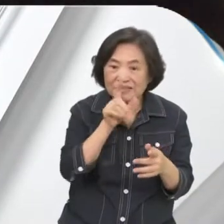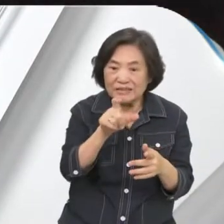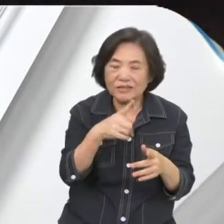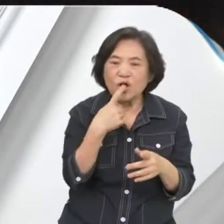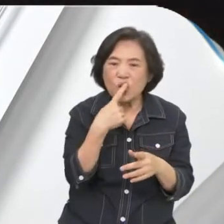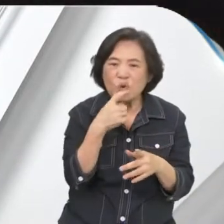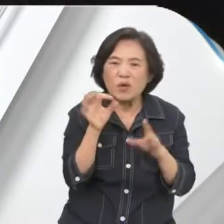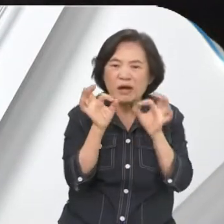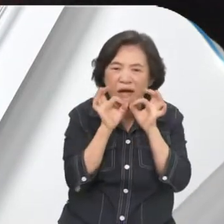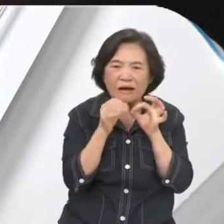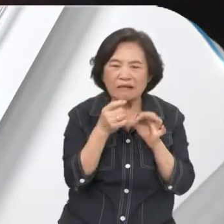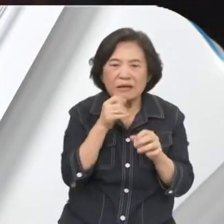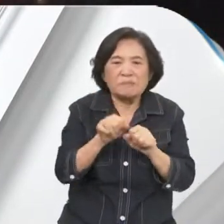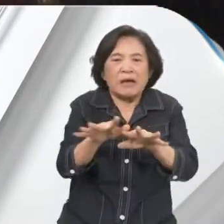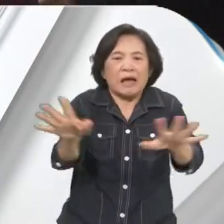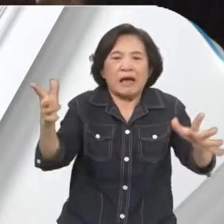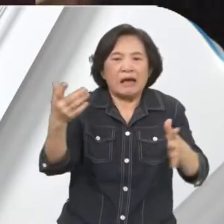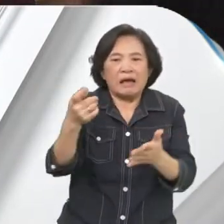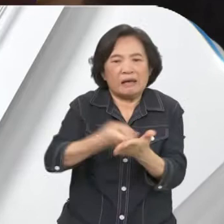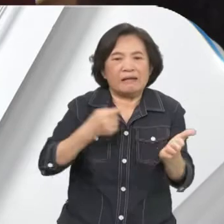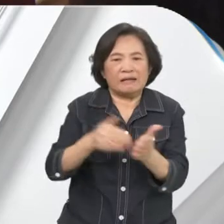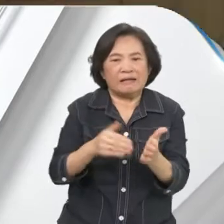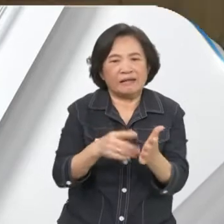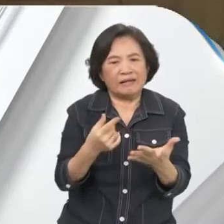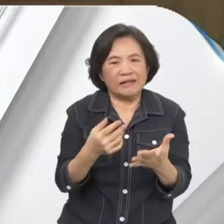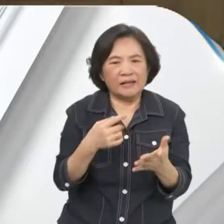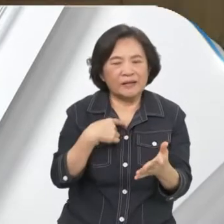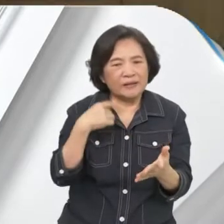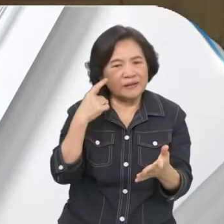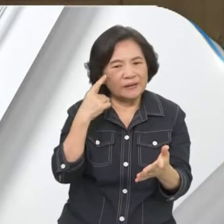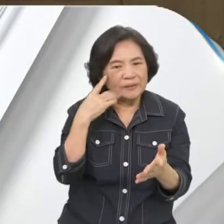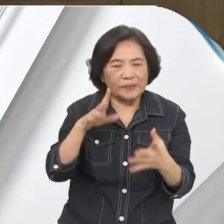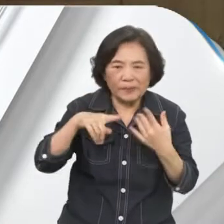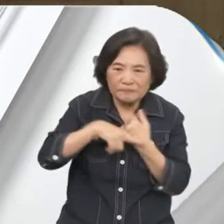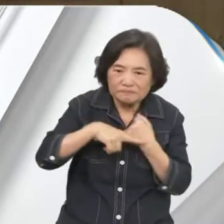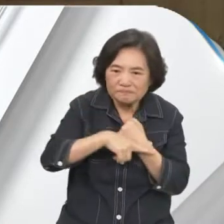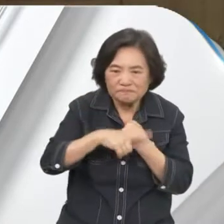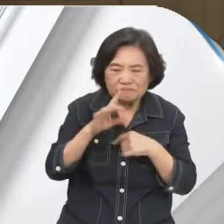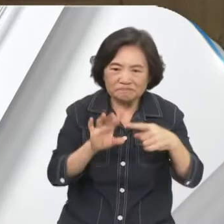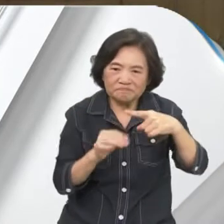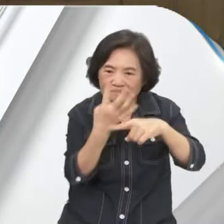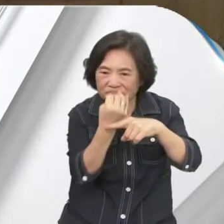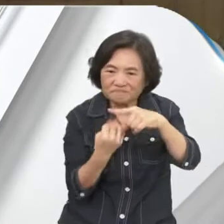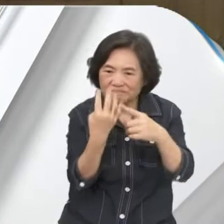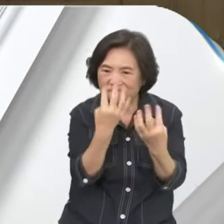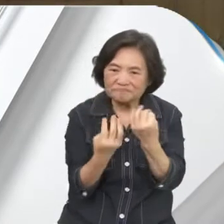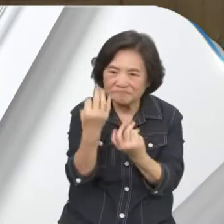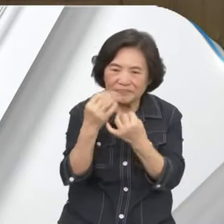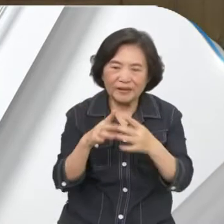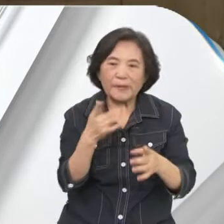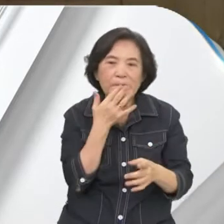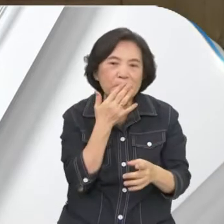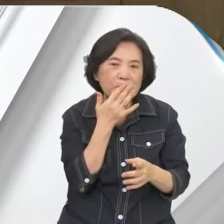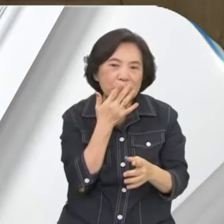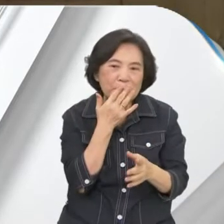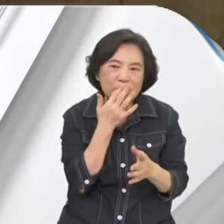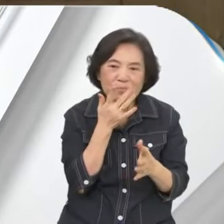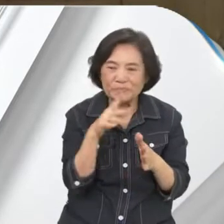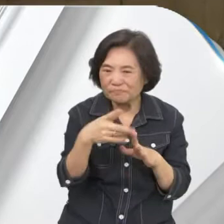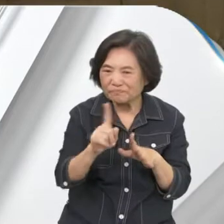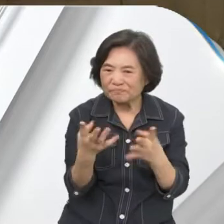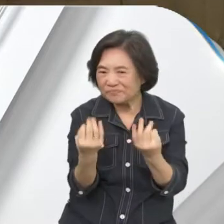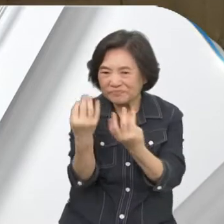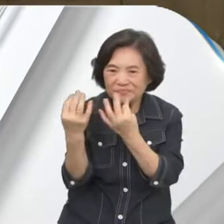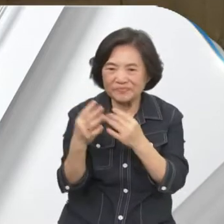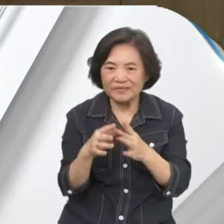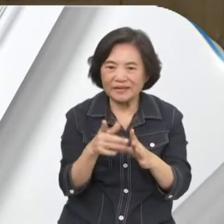六阿妹一七发的提， 一直要去试验哈，到底它的比例要多少，然后还有它的那个颜